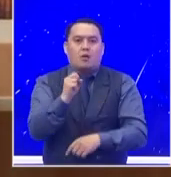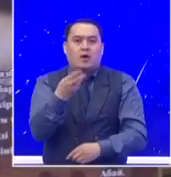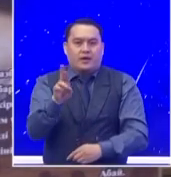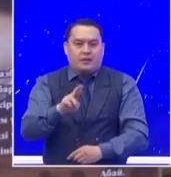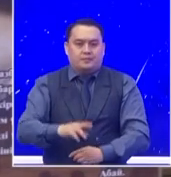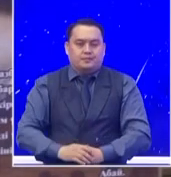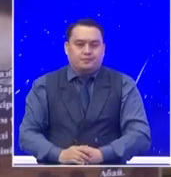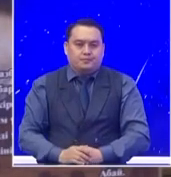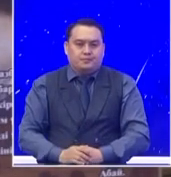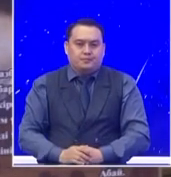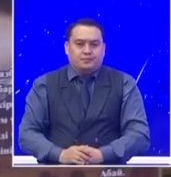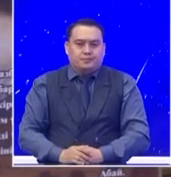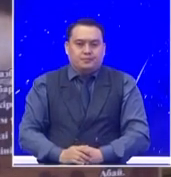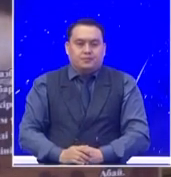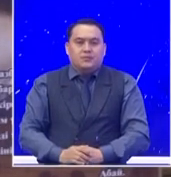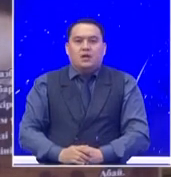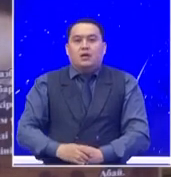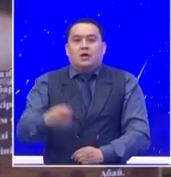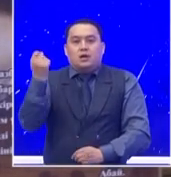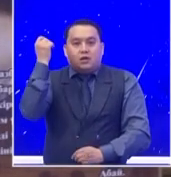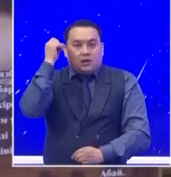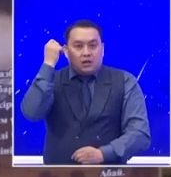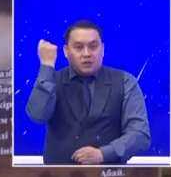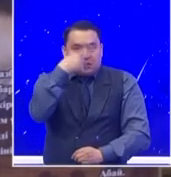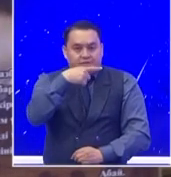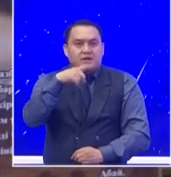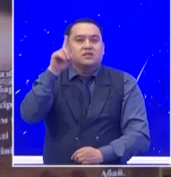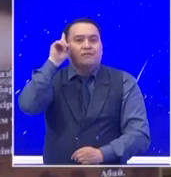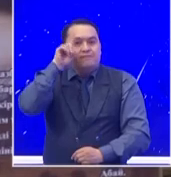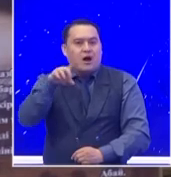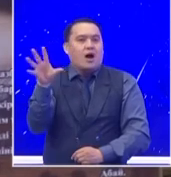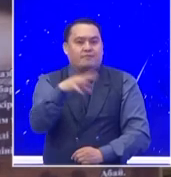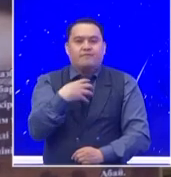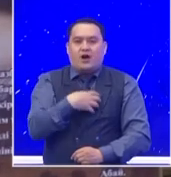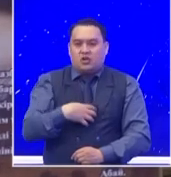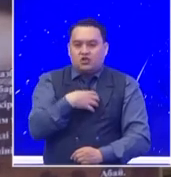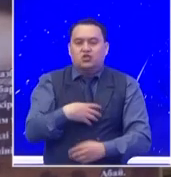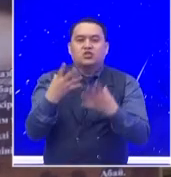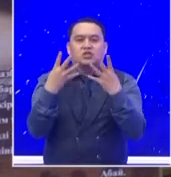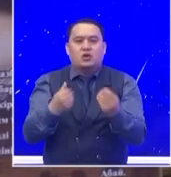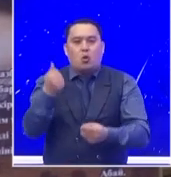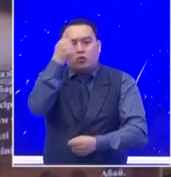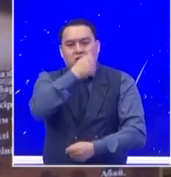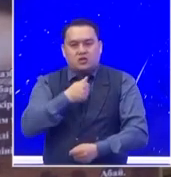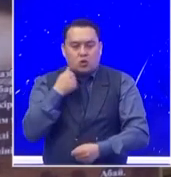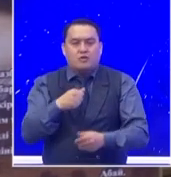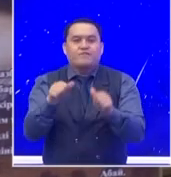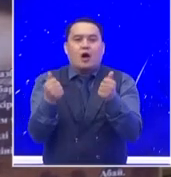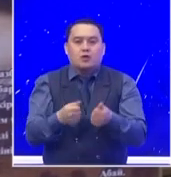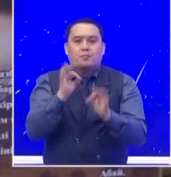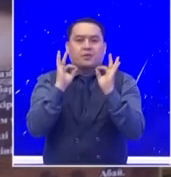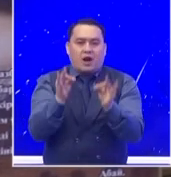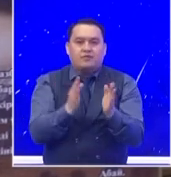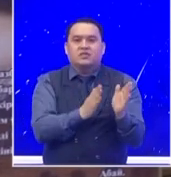Кунанбаева. Как вам известно, этот год очень значимый для всех казахстанцев. Подобными мероприятиями мы формируем